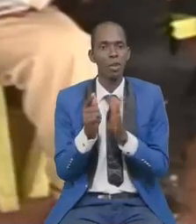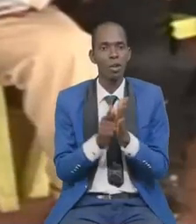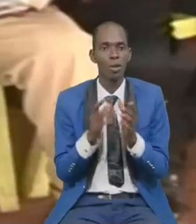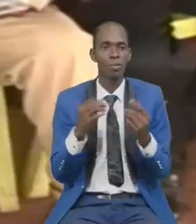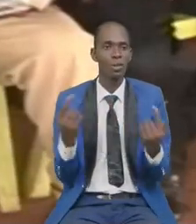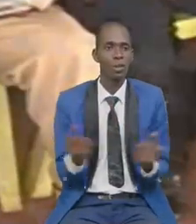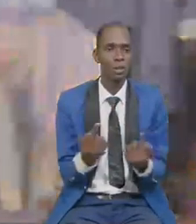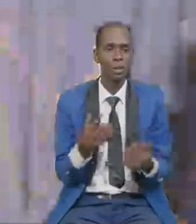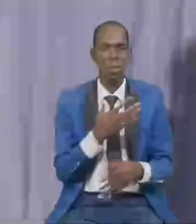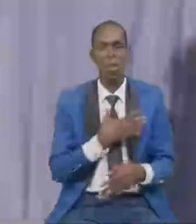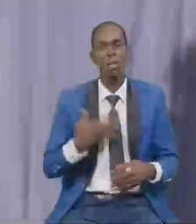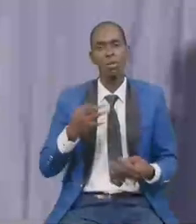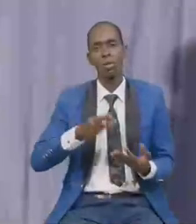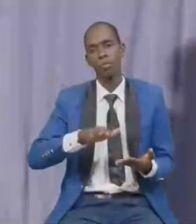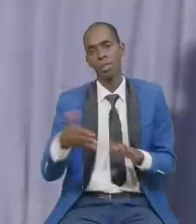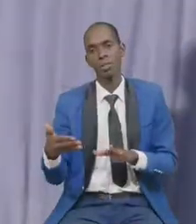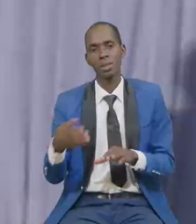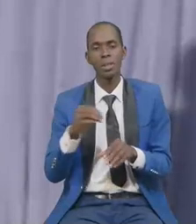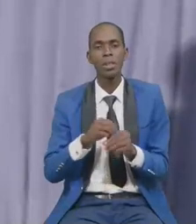La loi du péché de la mort.